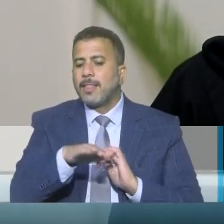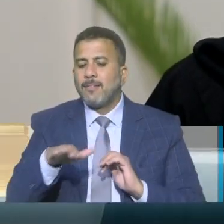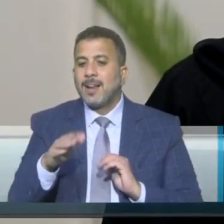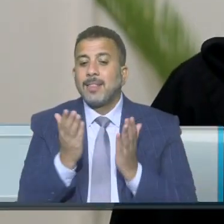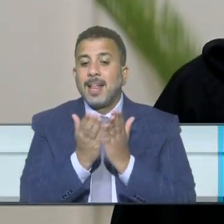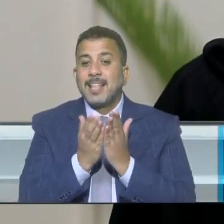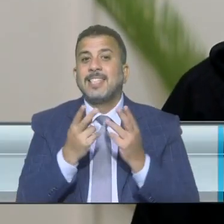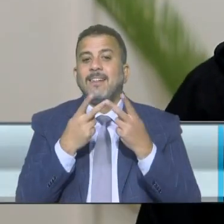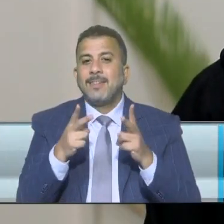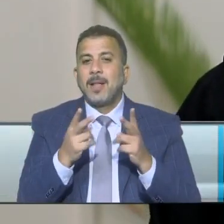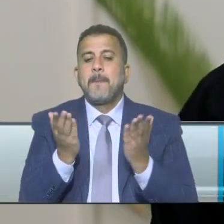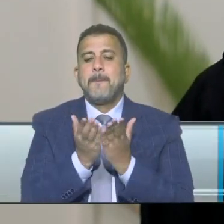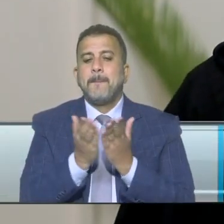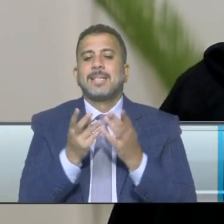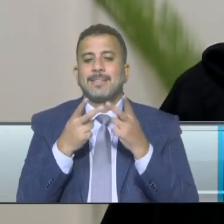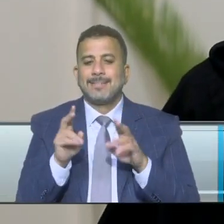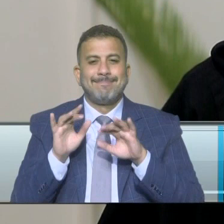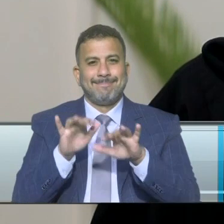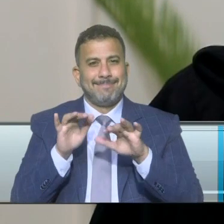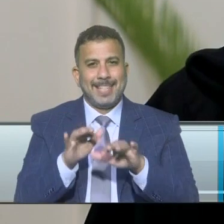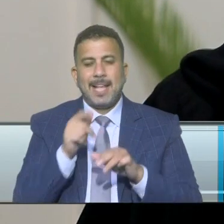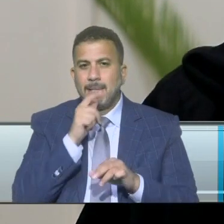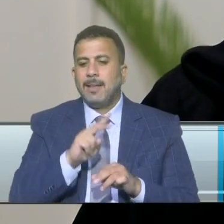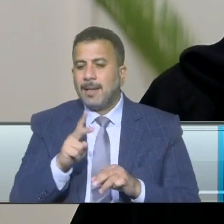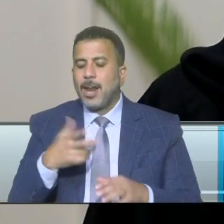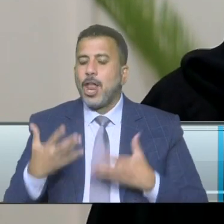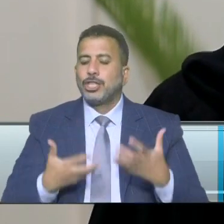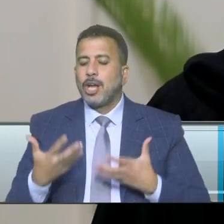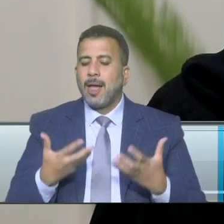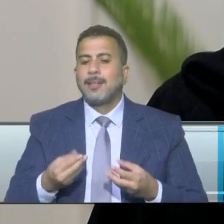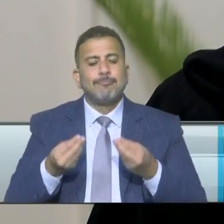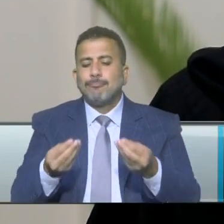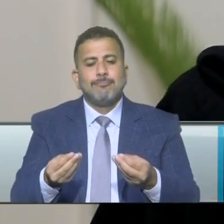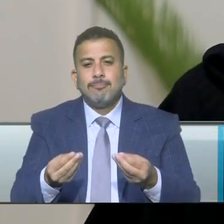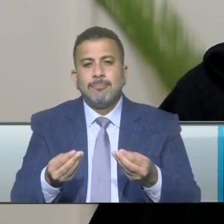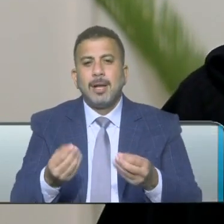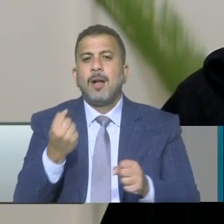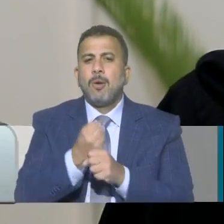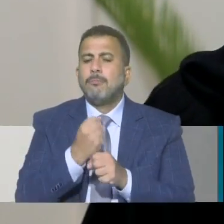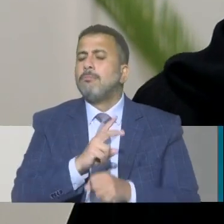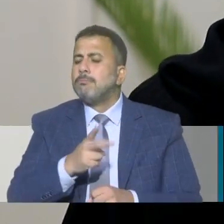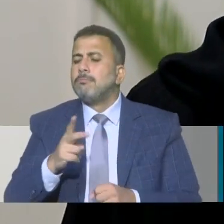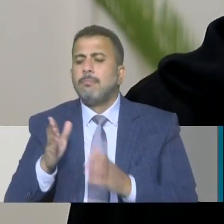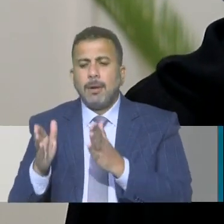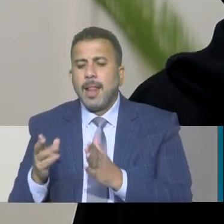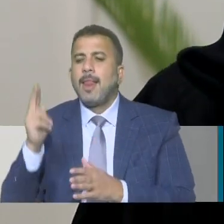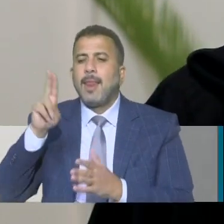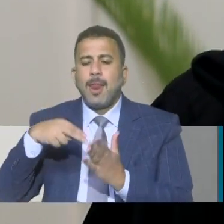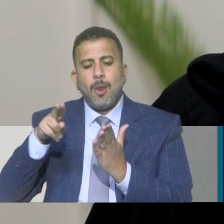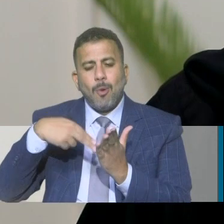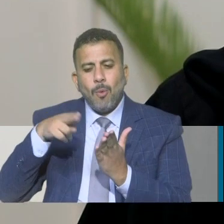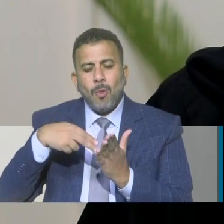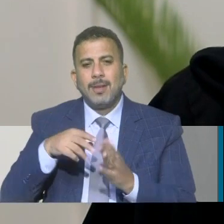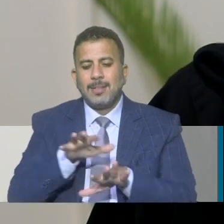للعام الدراسي والعودة إلى المدارس من خلال التنويع في الأنشطة المقدمة، عندنا ورش عديدة كورش التلوين،